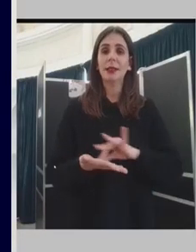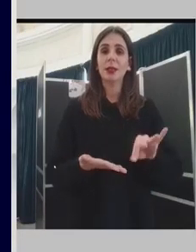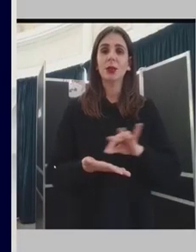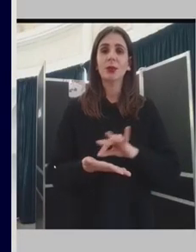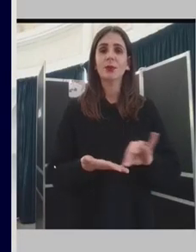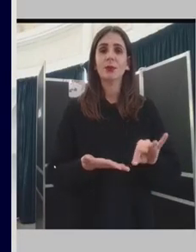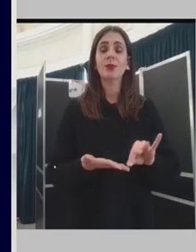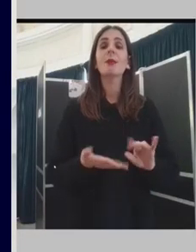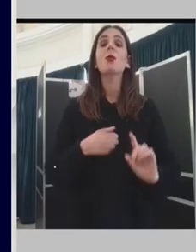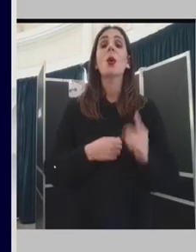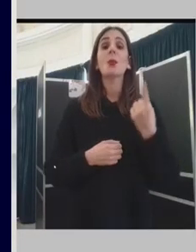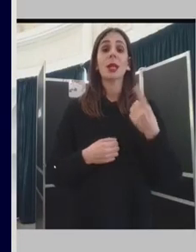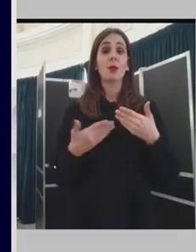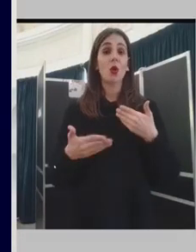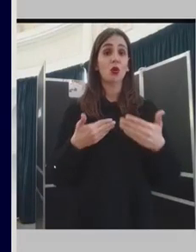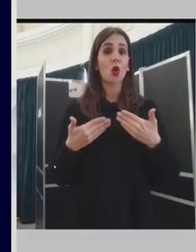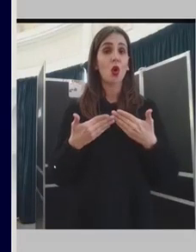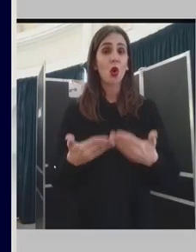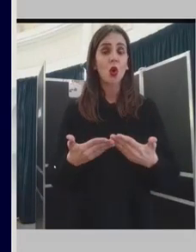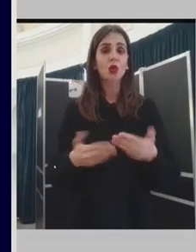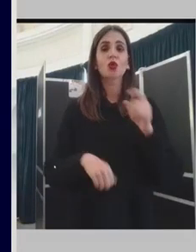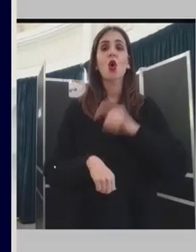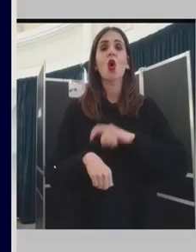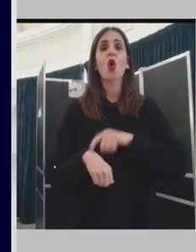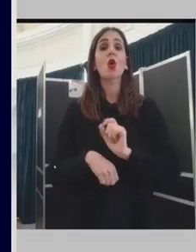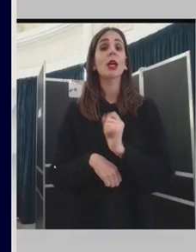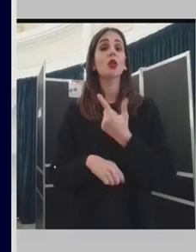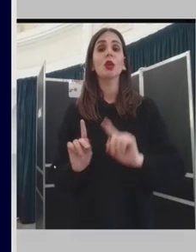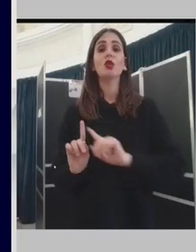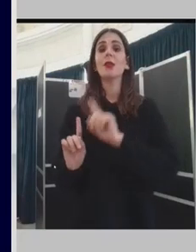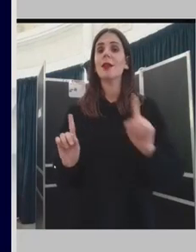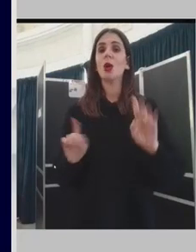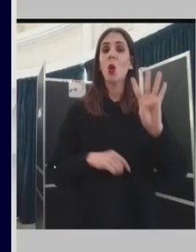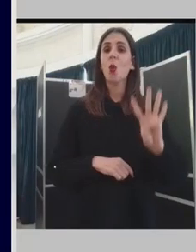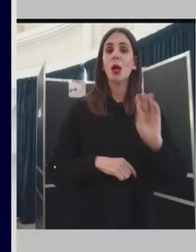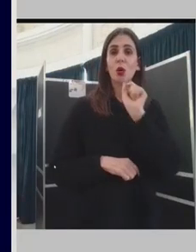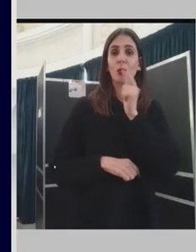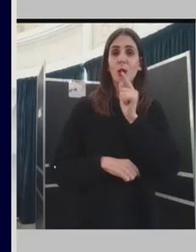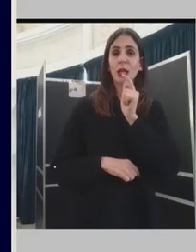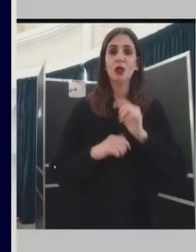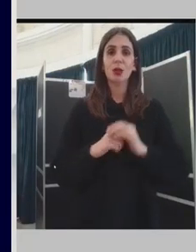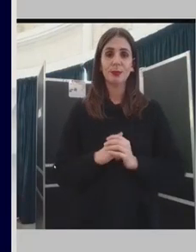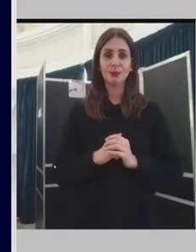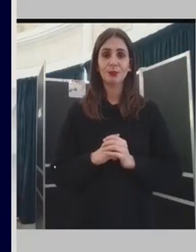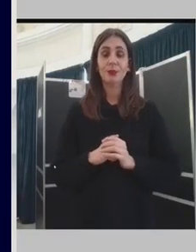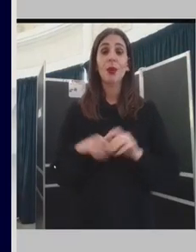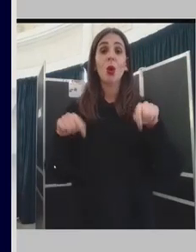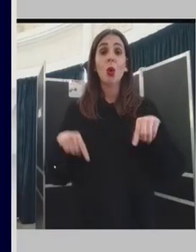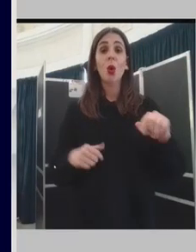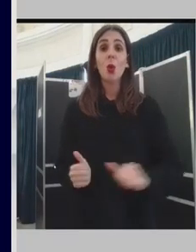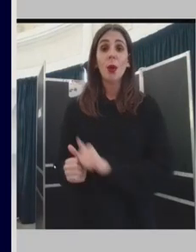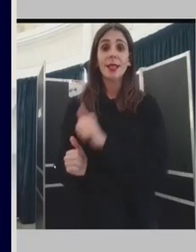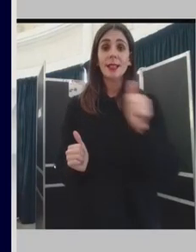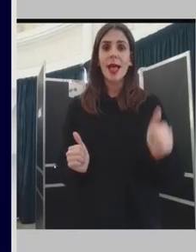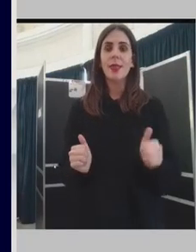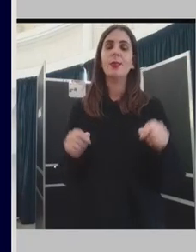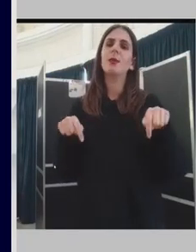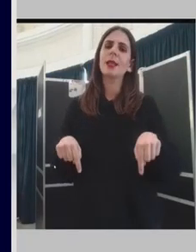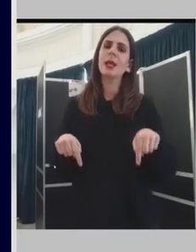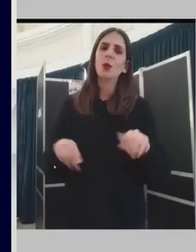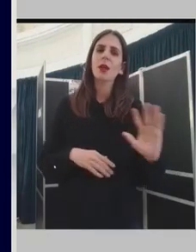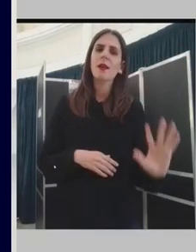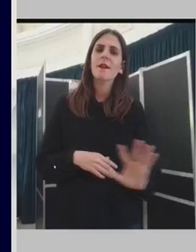primo soccorso che va dalle 12 alle 16 ore. Quest'anno, e qui forse un po'